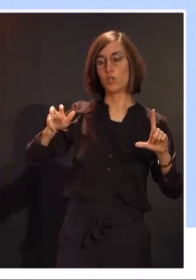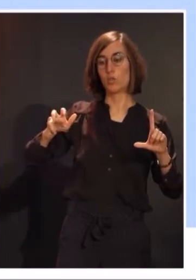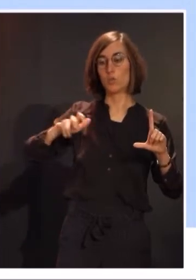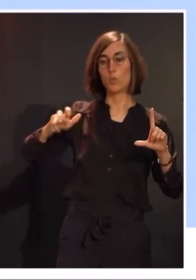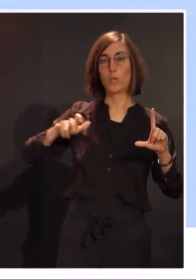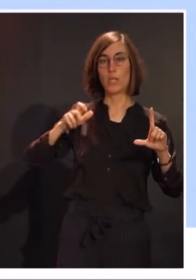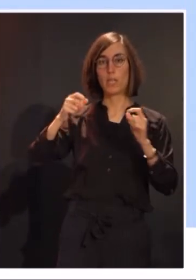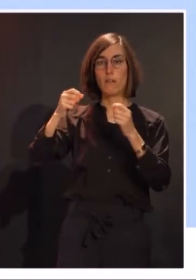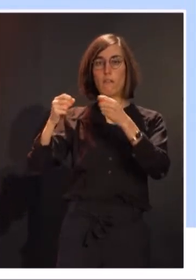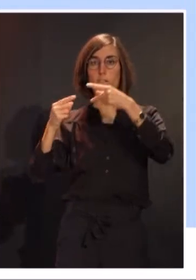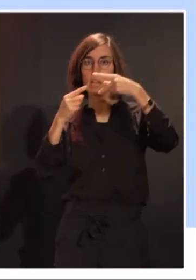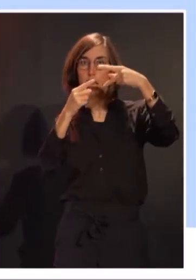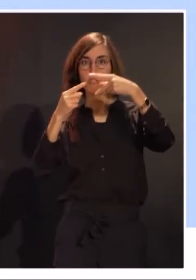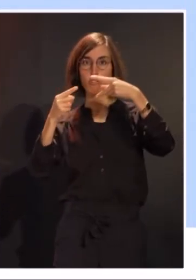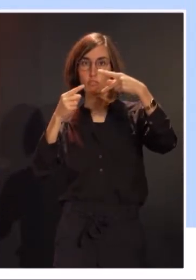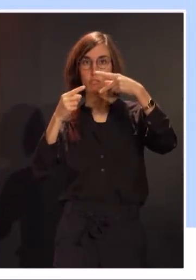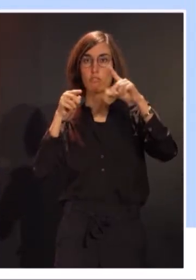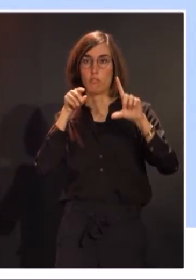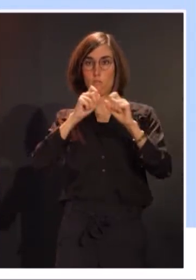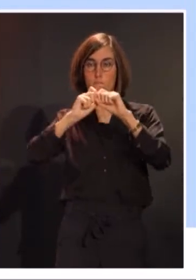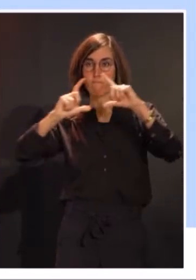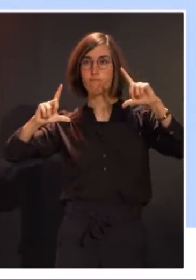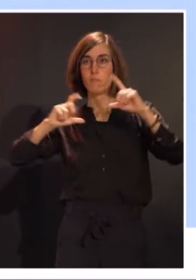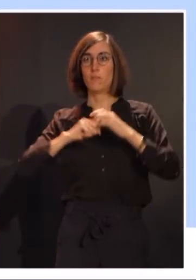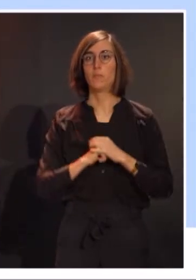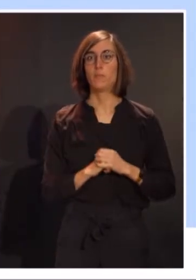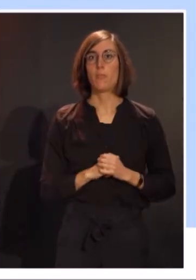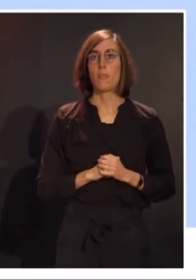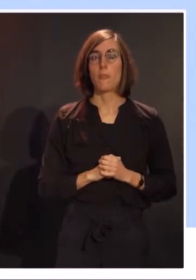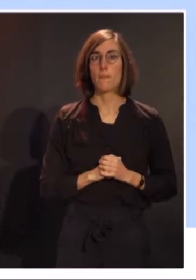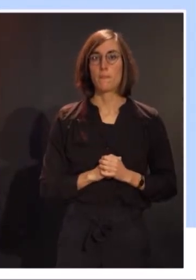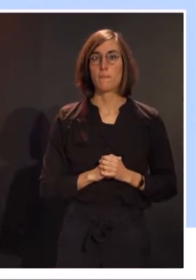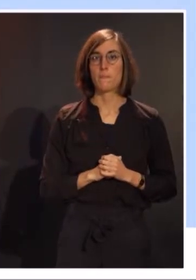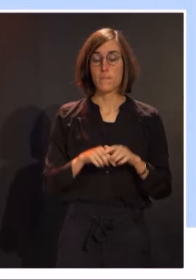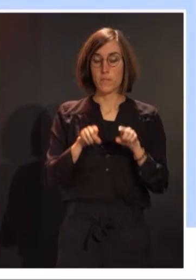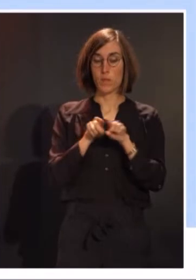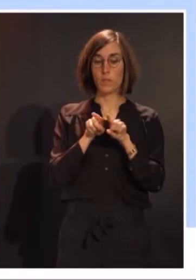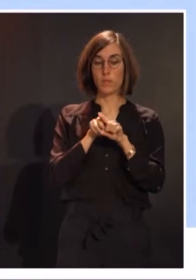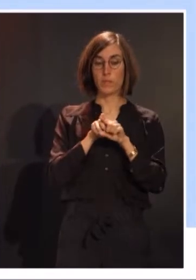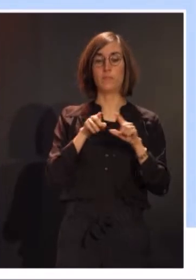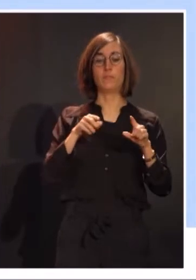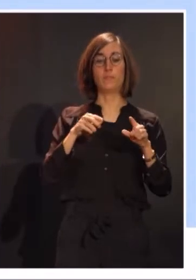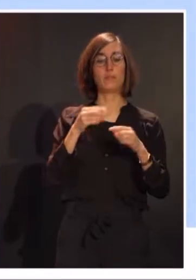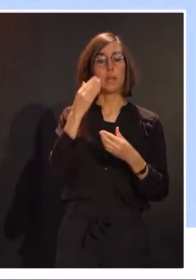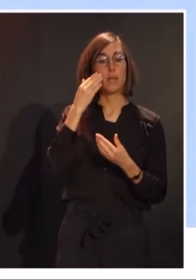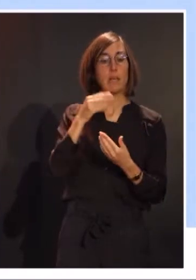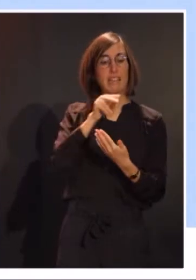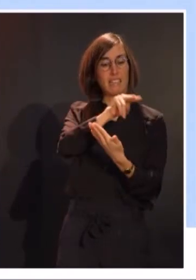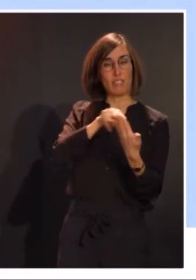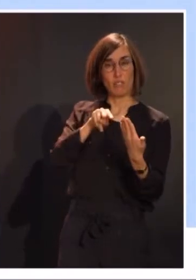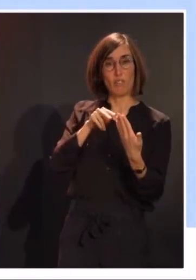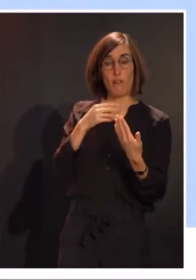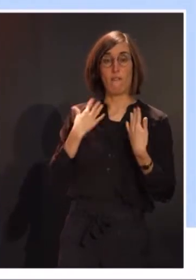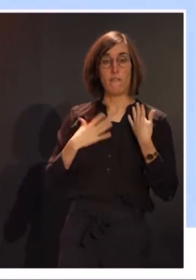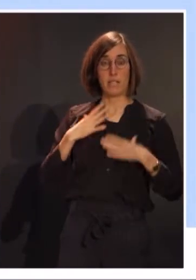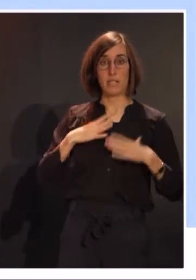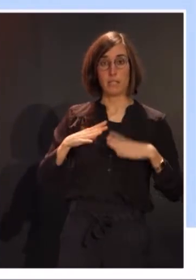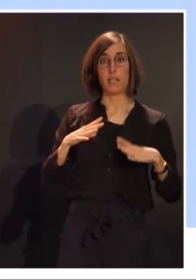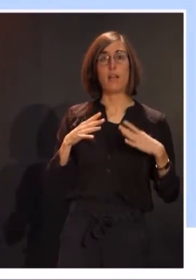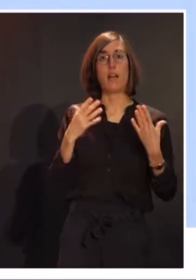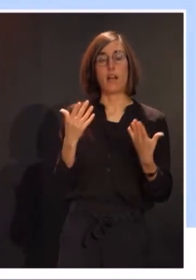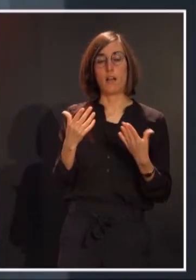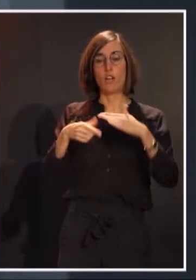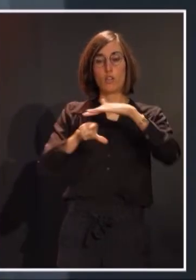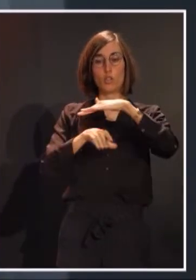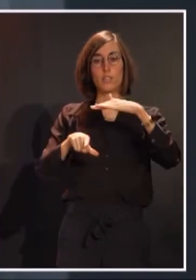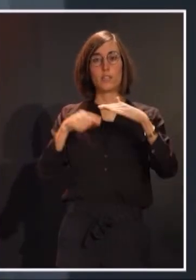Les derniers essais, c'était une synthèse vocale pour diminuer la fatigue lors de la lecture. Et on a essayé ça. Alors, c'était